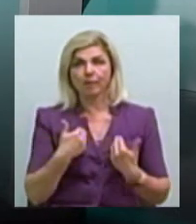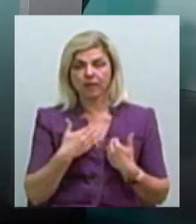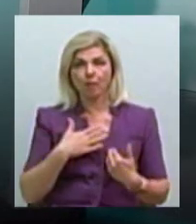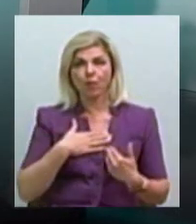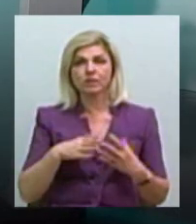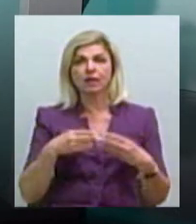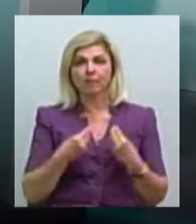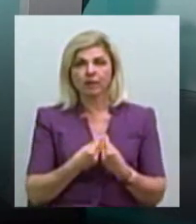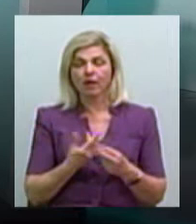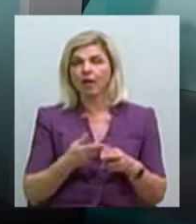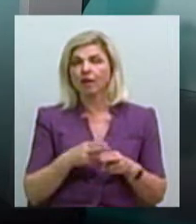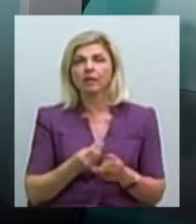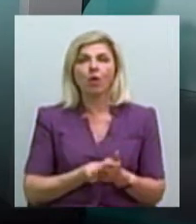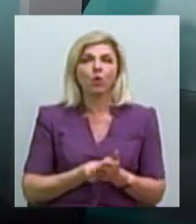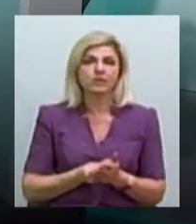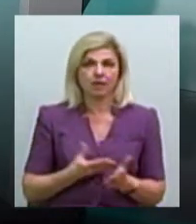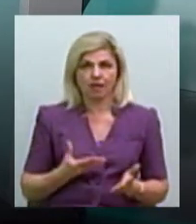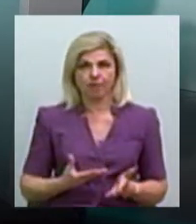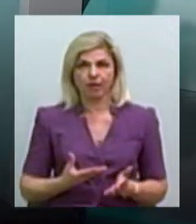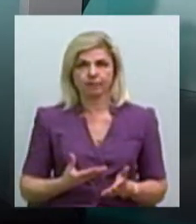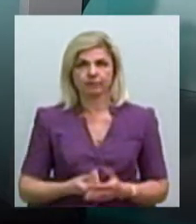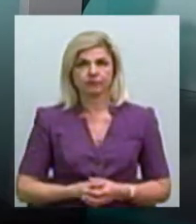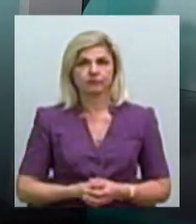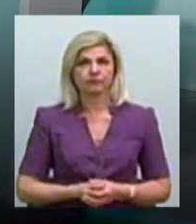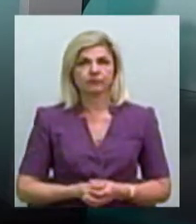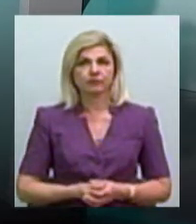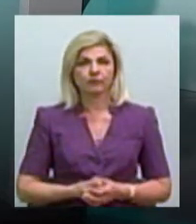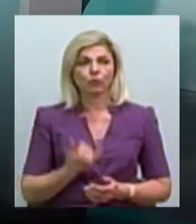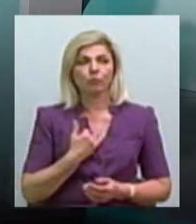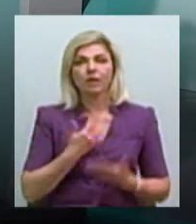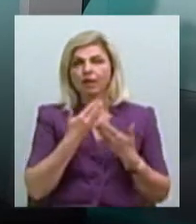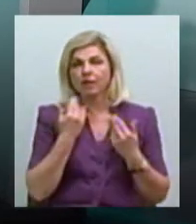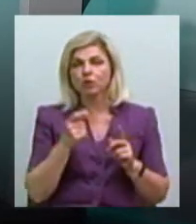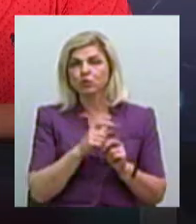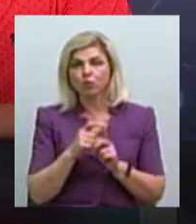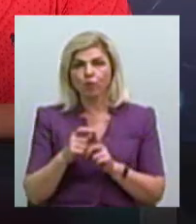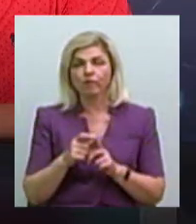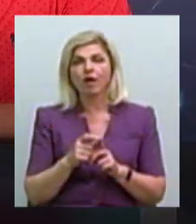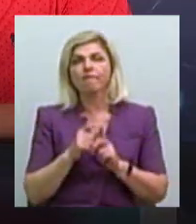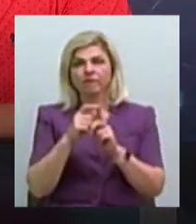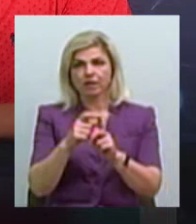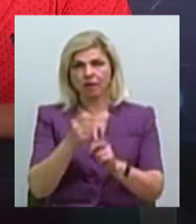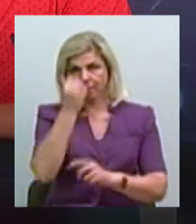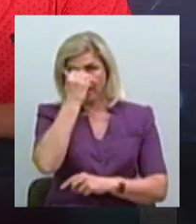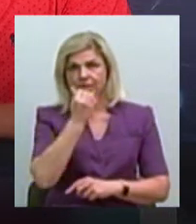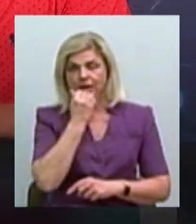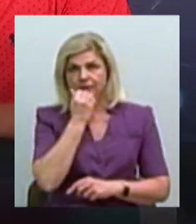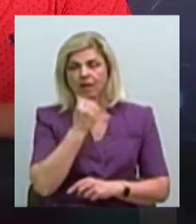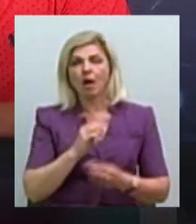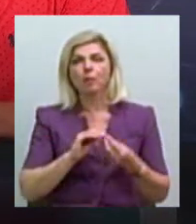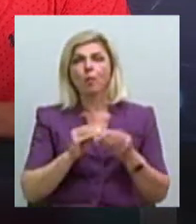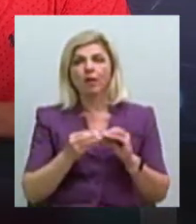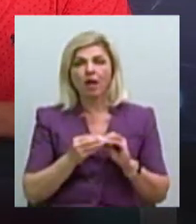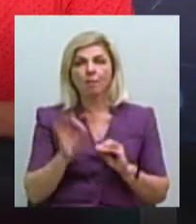это неоценимо, это, у меня нет даже слов выразить благодарности. Поэтому проблема,